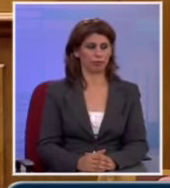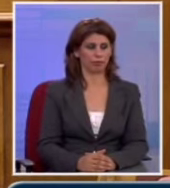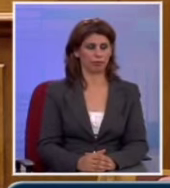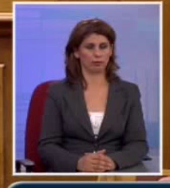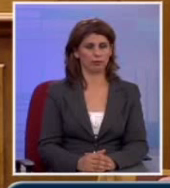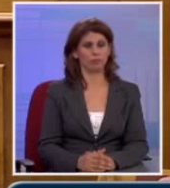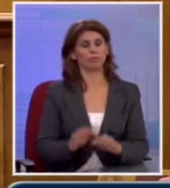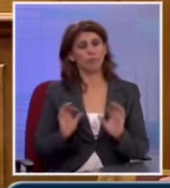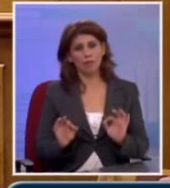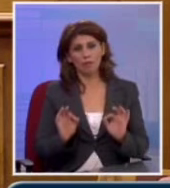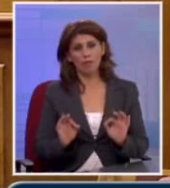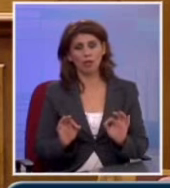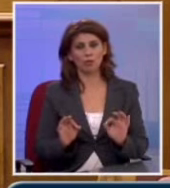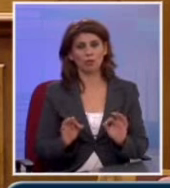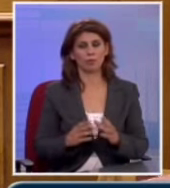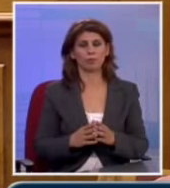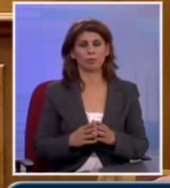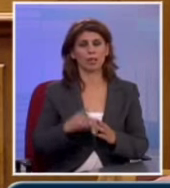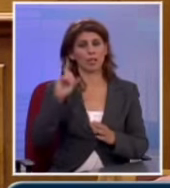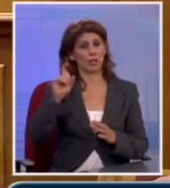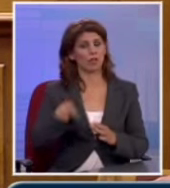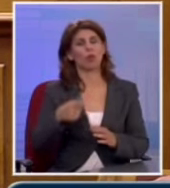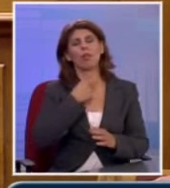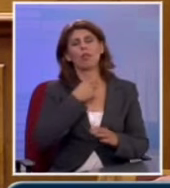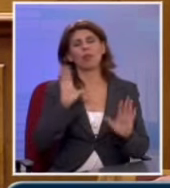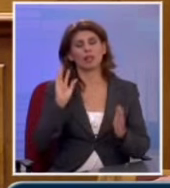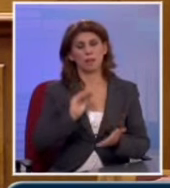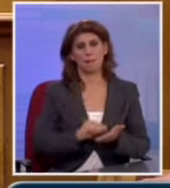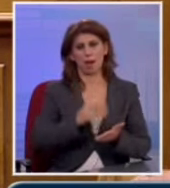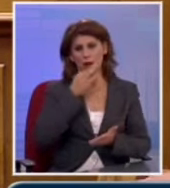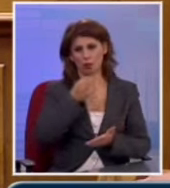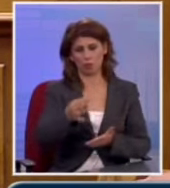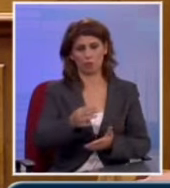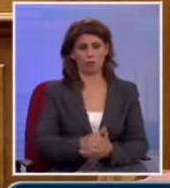Και βεβαίως, ίσως αυτό δεν χρειάζεται να το επαναλάβω,